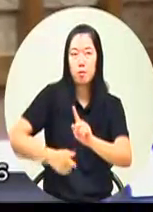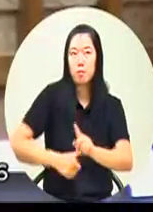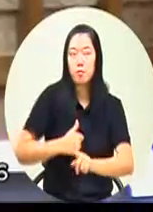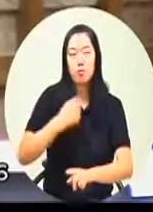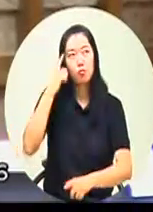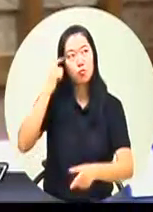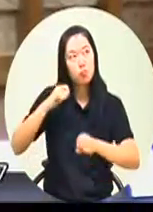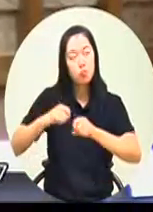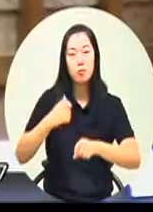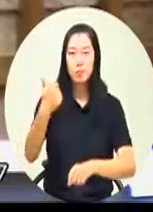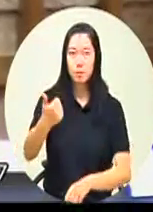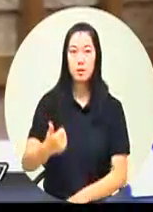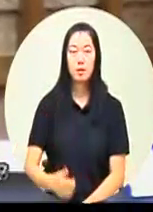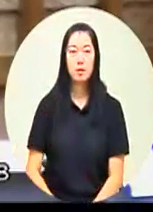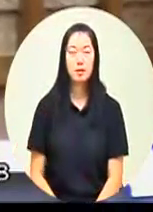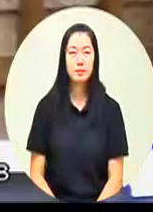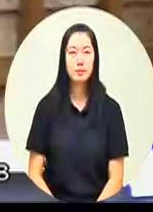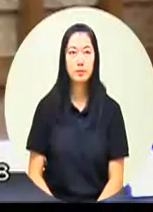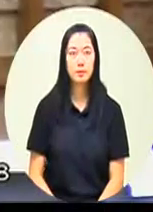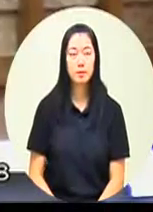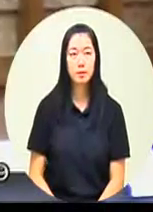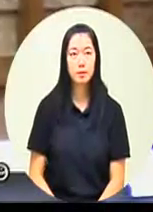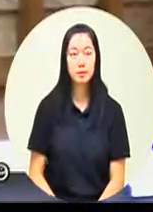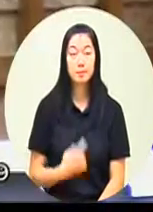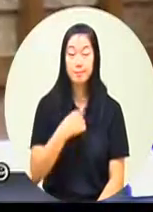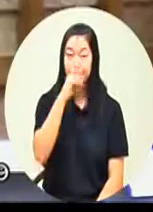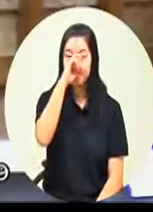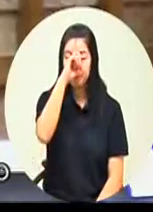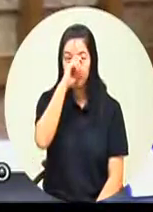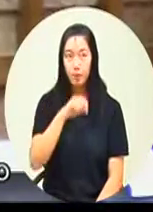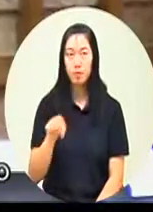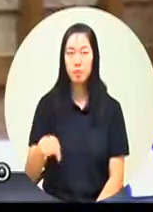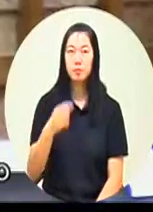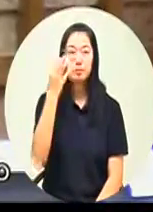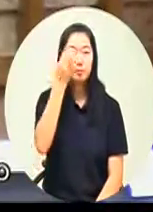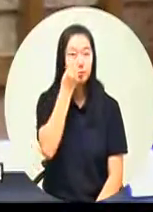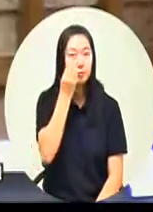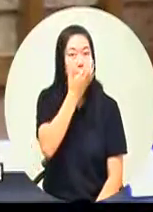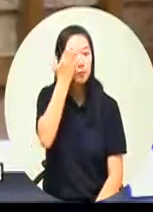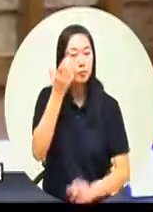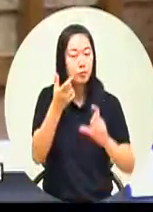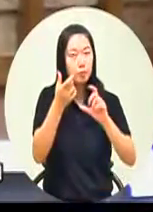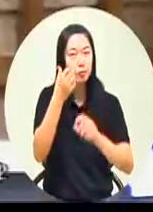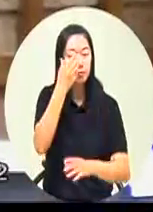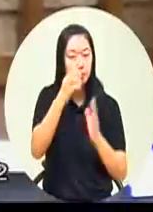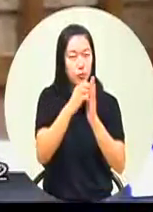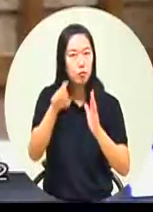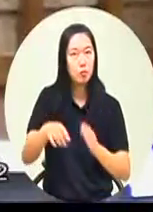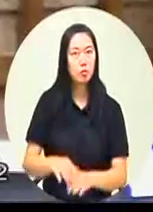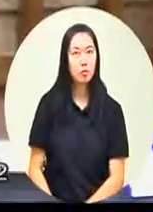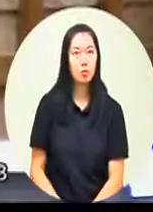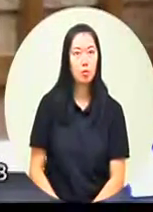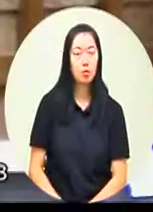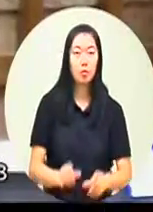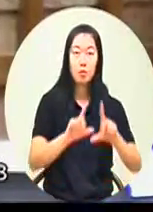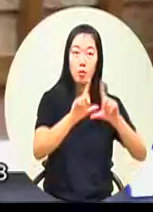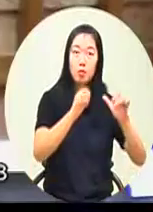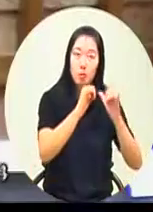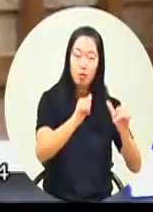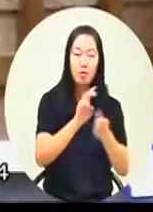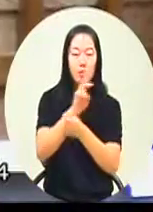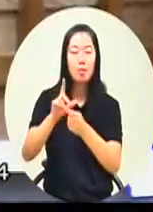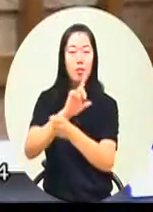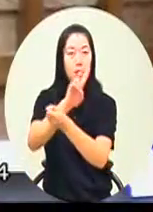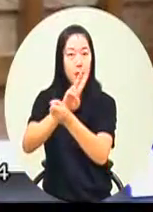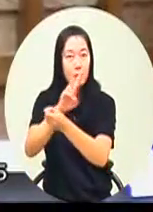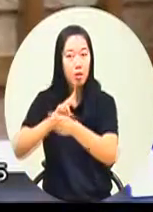一个特色啊。所以我希望呢，我们观光局这边呢， 不要忽略了大寮林园区。 没有，跟议员报告，我